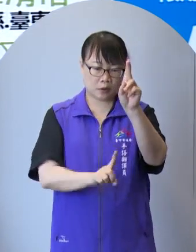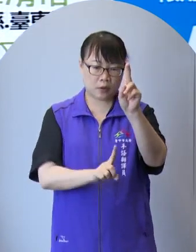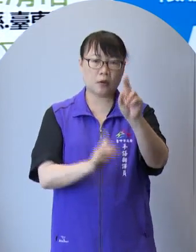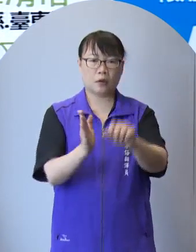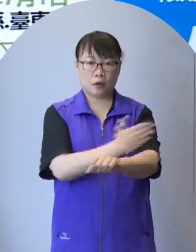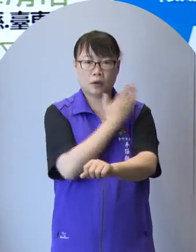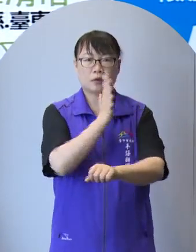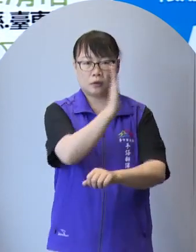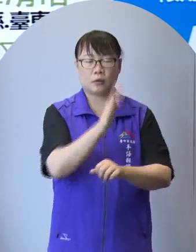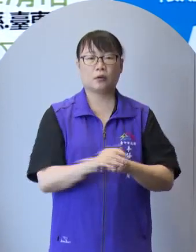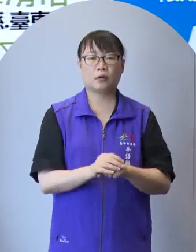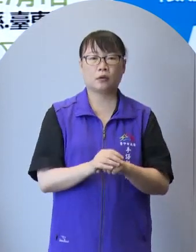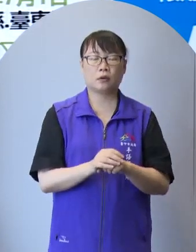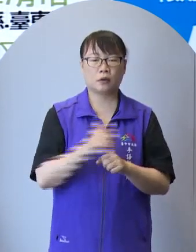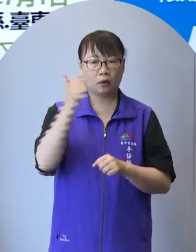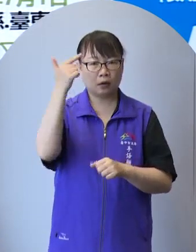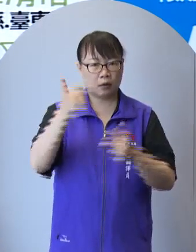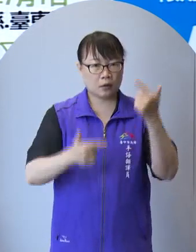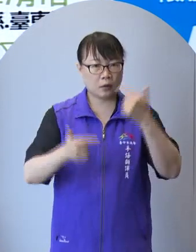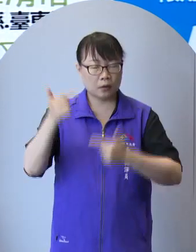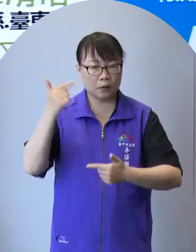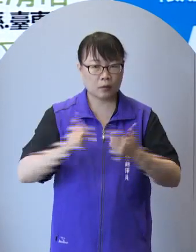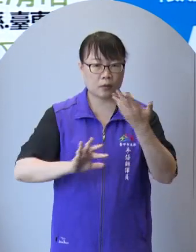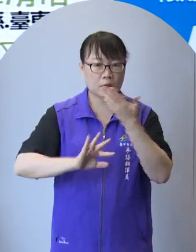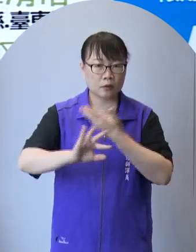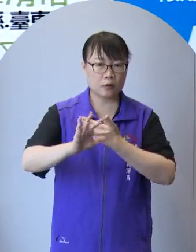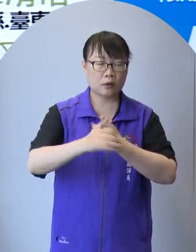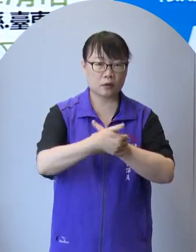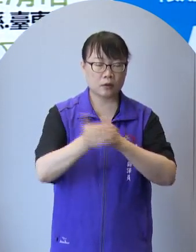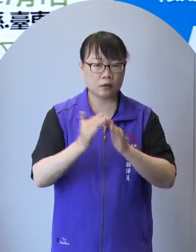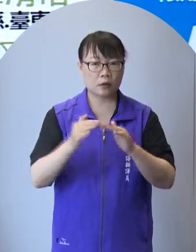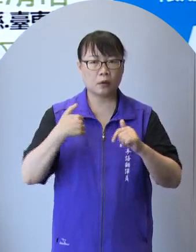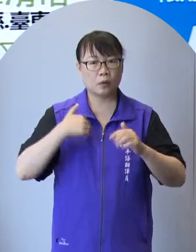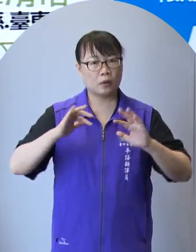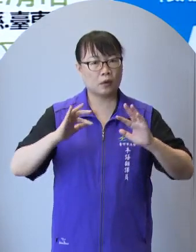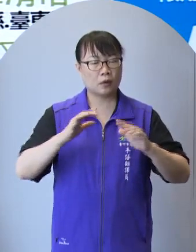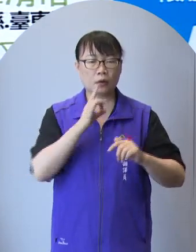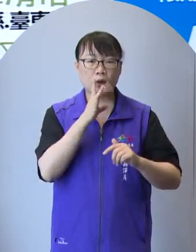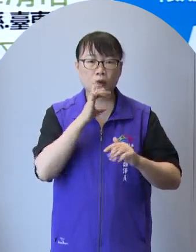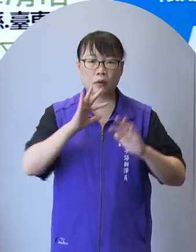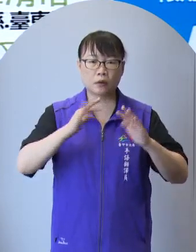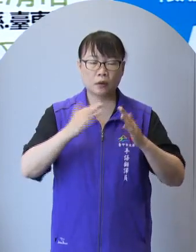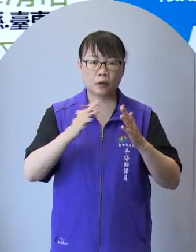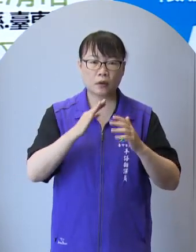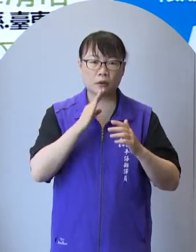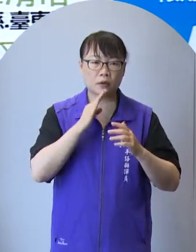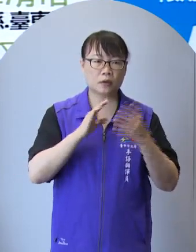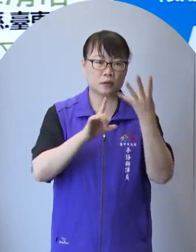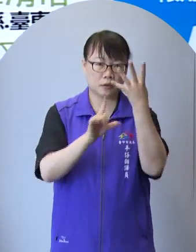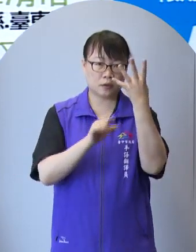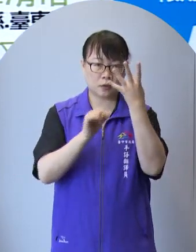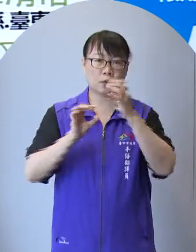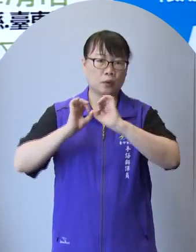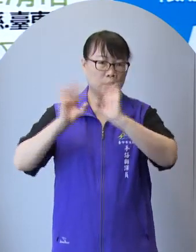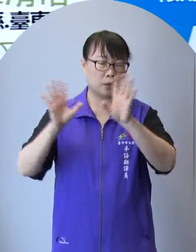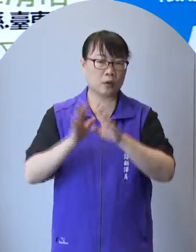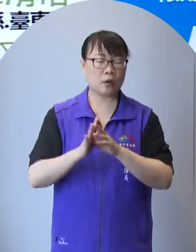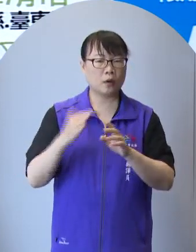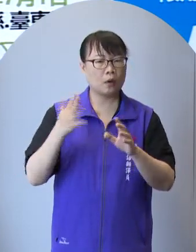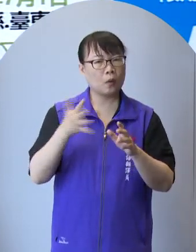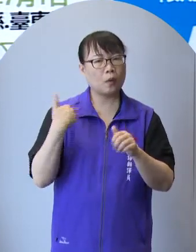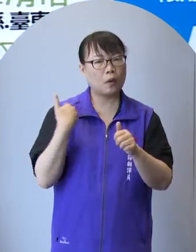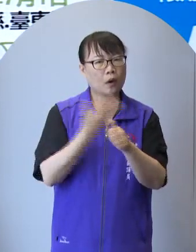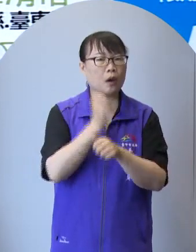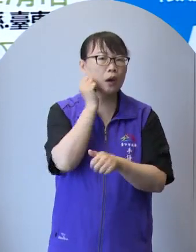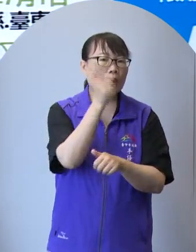续续6都跟我们台中市啊，大概我们台中市是在4月份的做公告。那为什么我们给半年的时